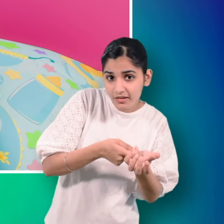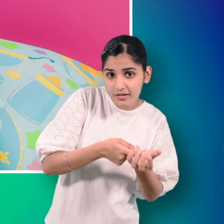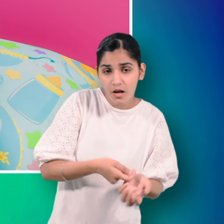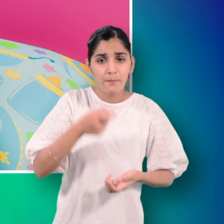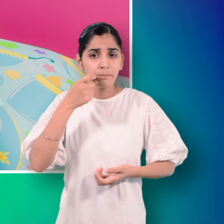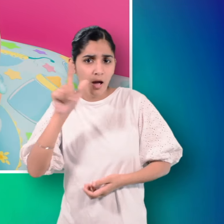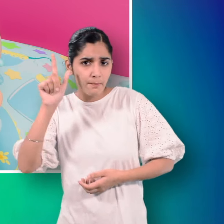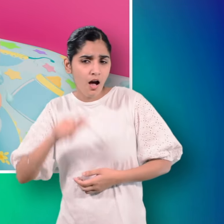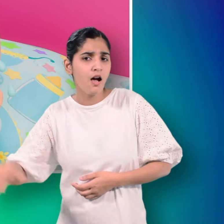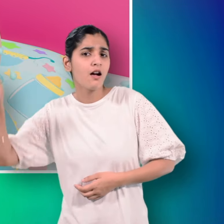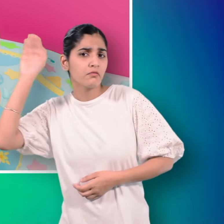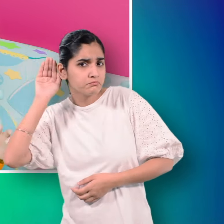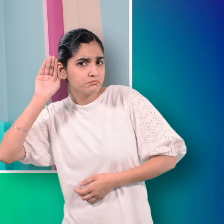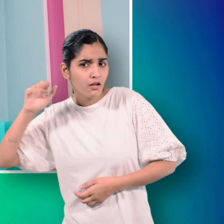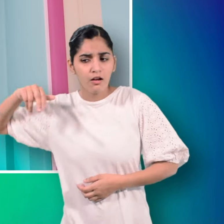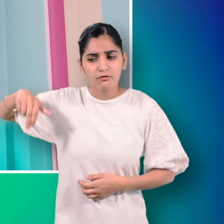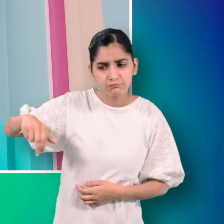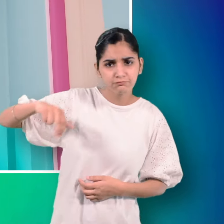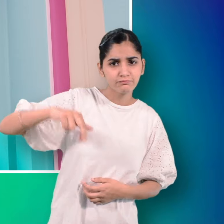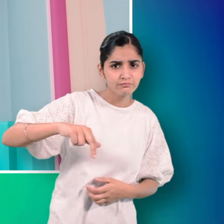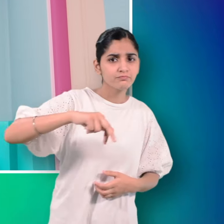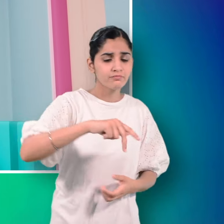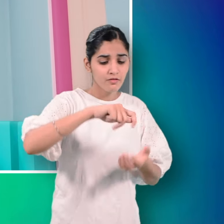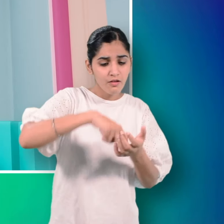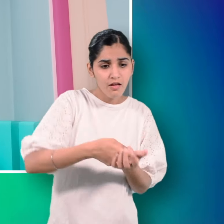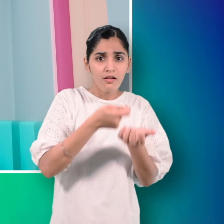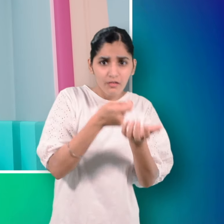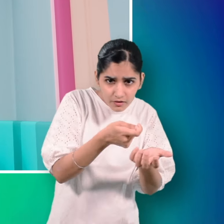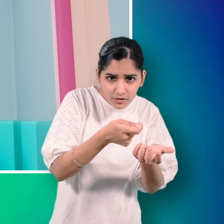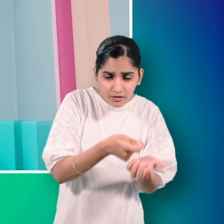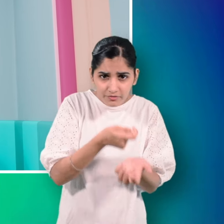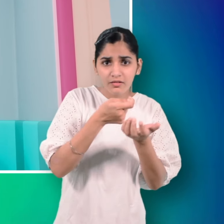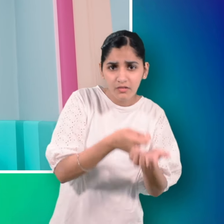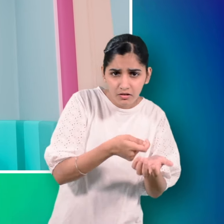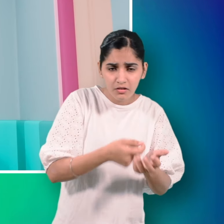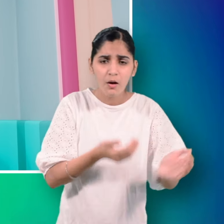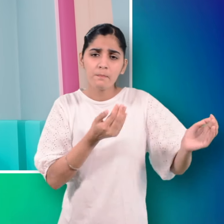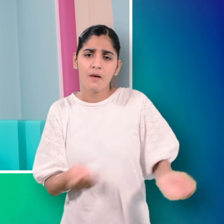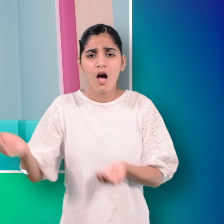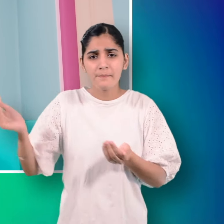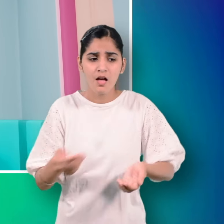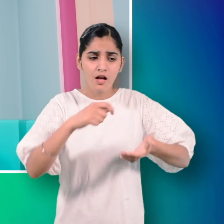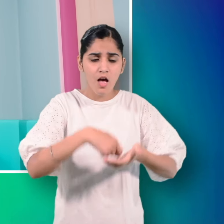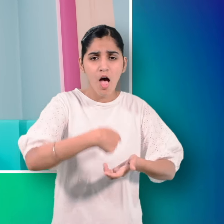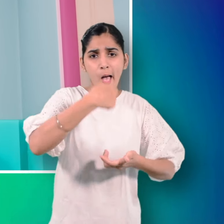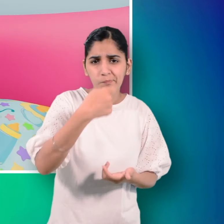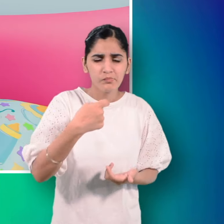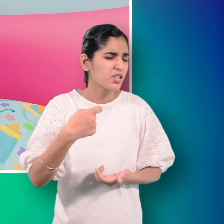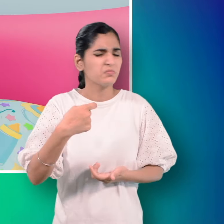आइसक्रीम लाए रोना सुन के पापा आए साथ में वो